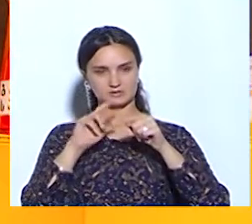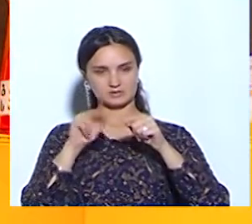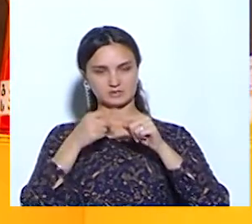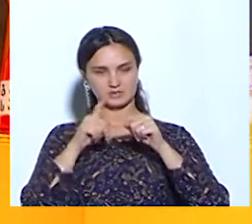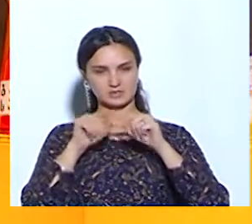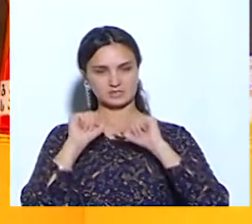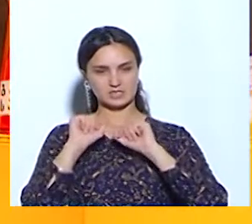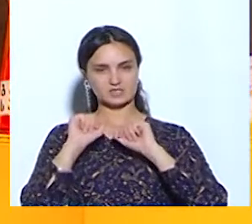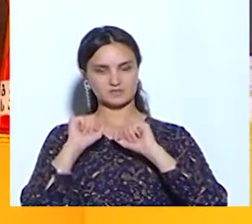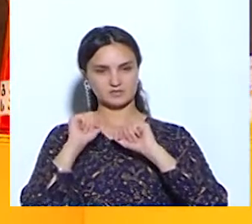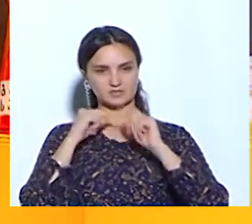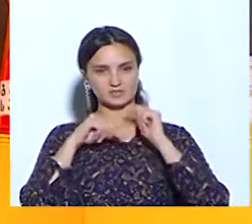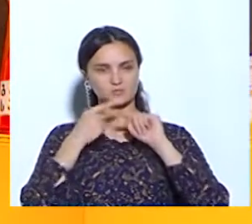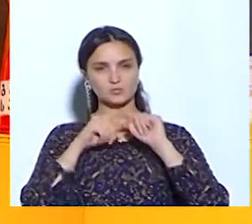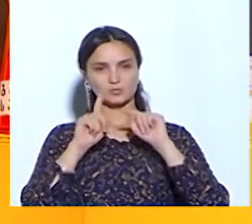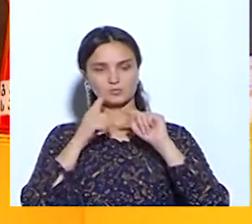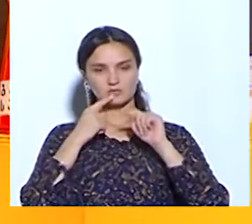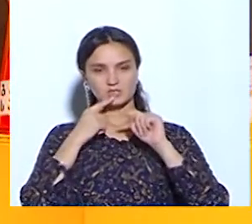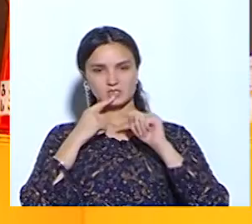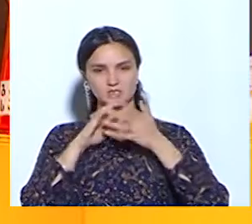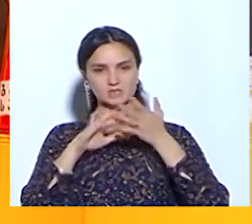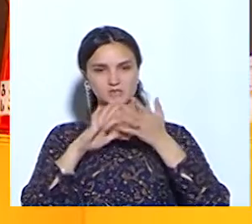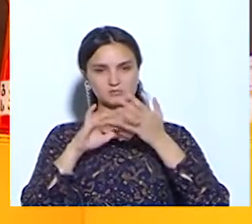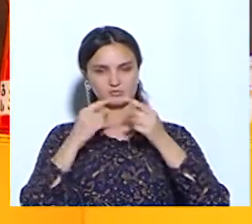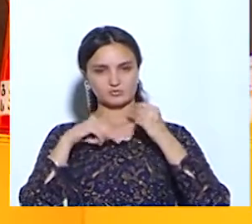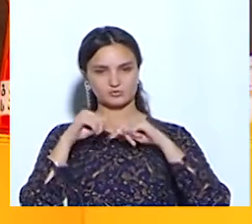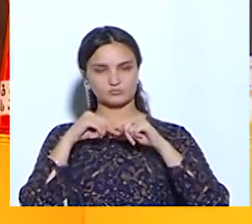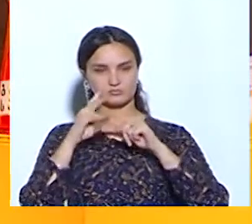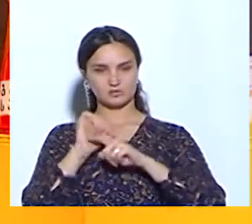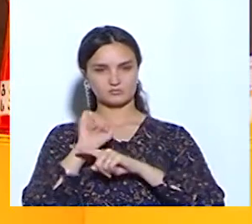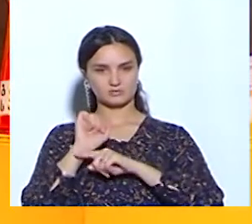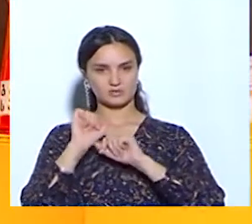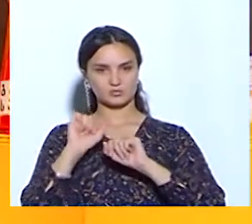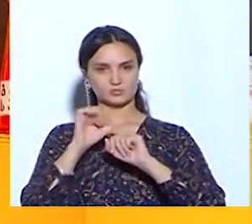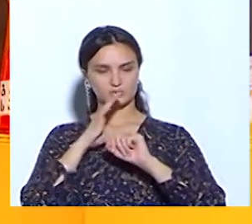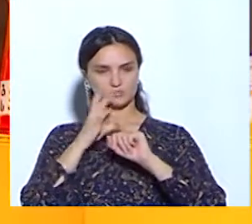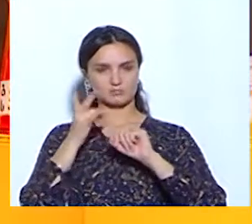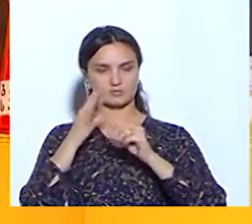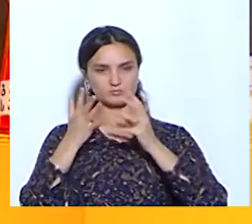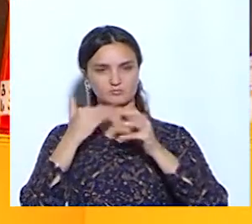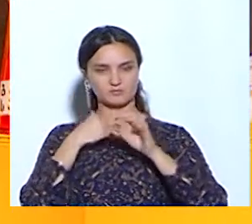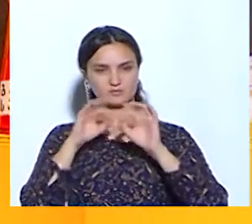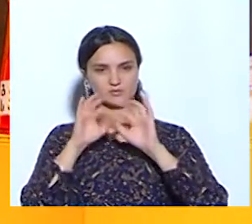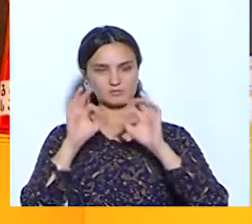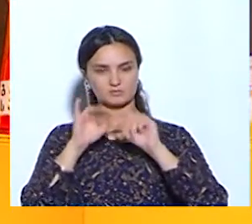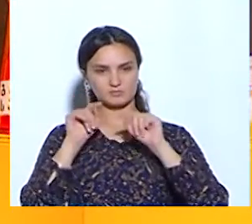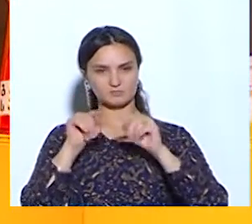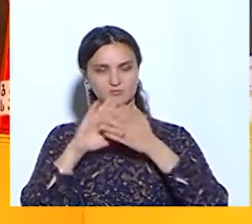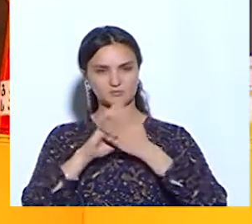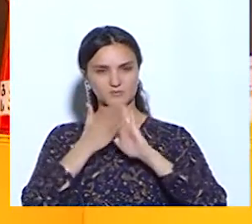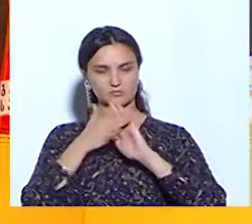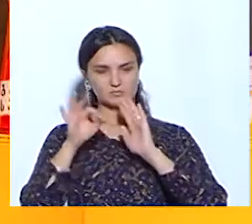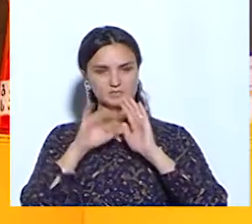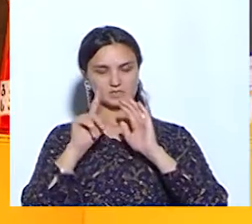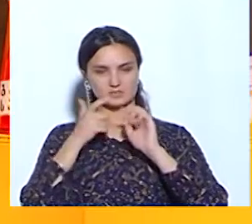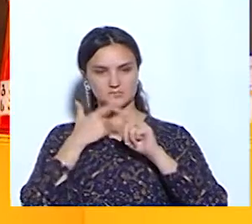ეს არის დაცვითი მექანიზმი, იმიტომ რომ სისხლდენების შემთხვევაში ორგანიზმი იყოს დაცული. მაგრამ თუ ჩვენ ლაპარაკობთ იმ მდგომარეობაზე,